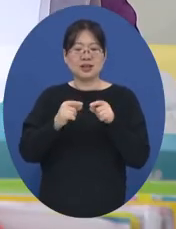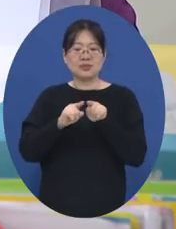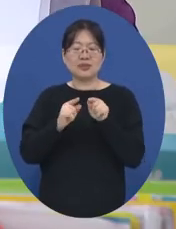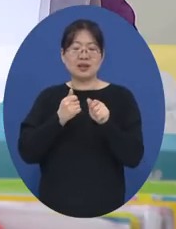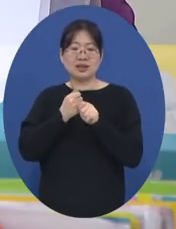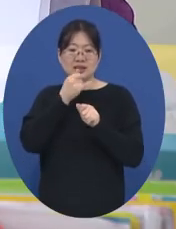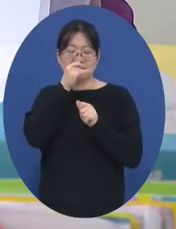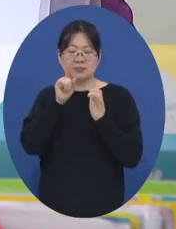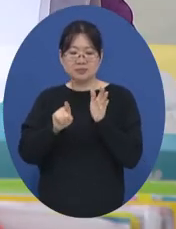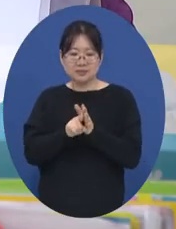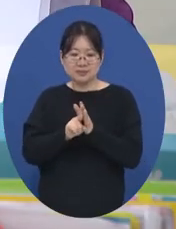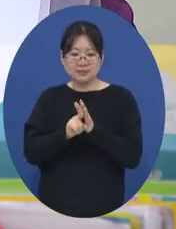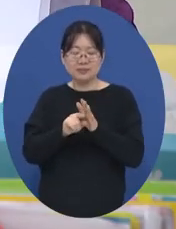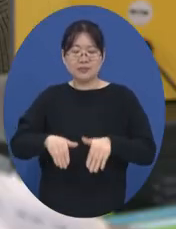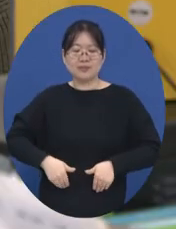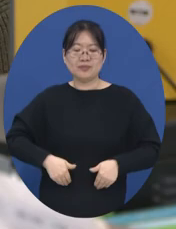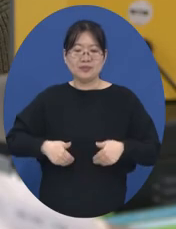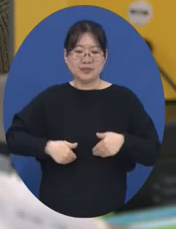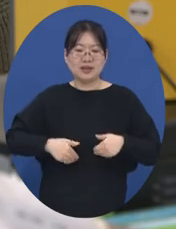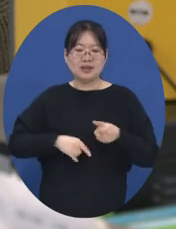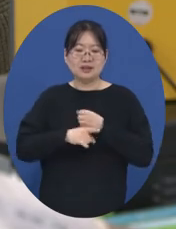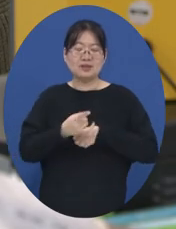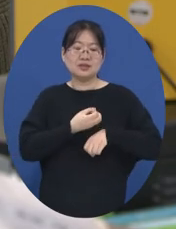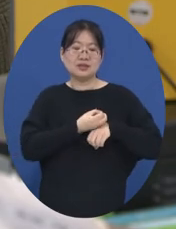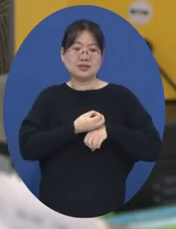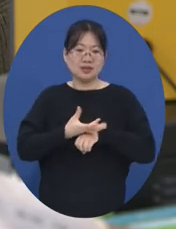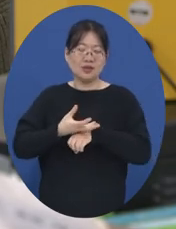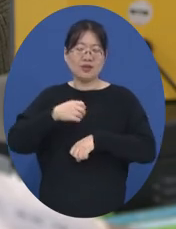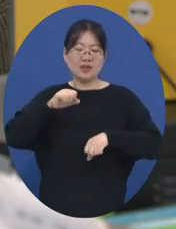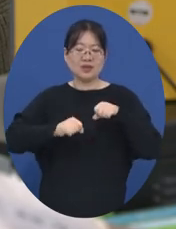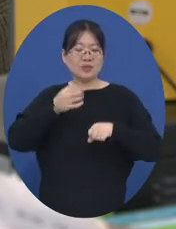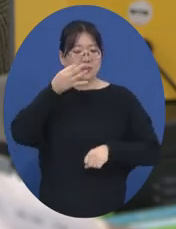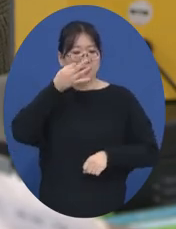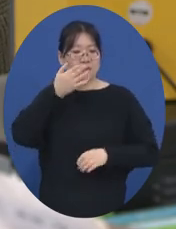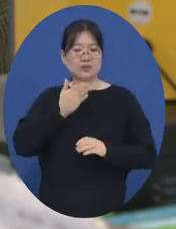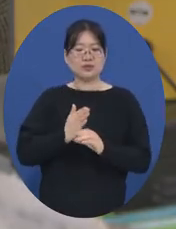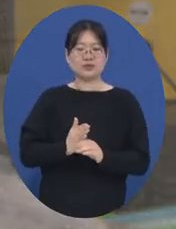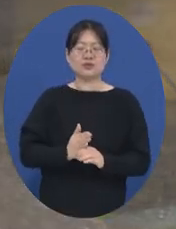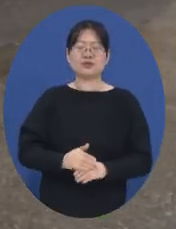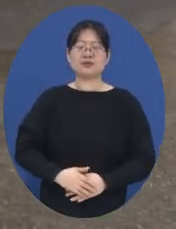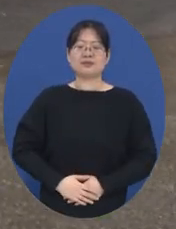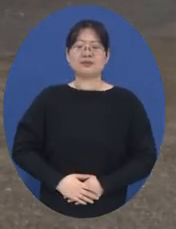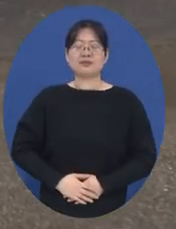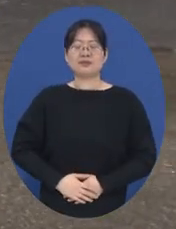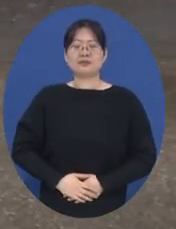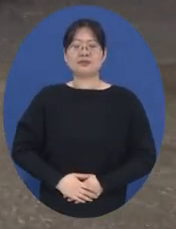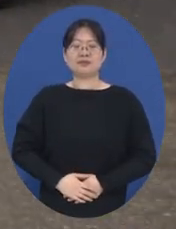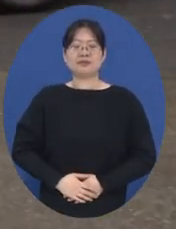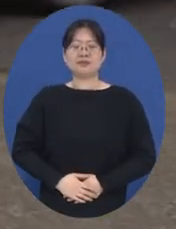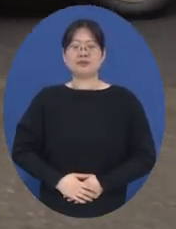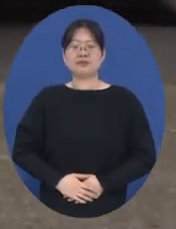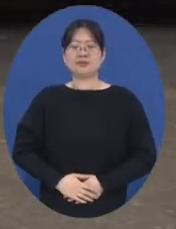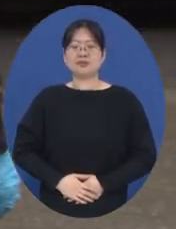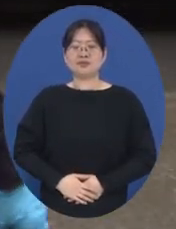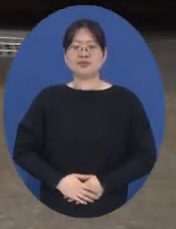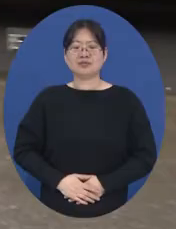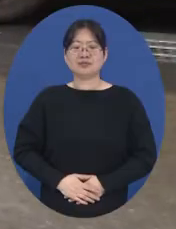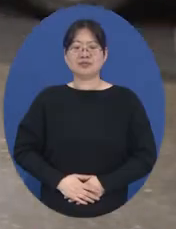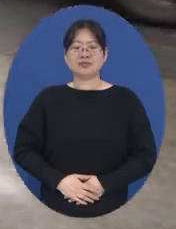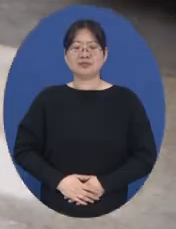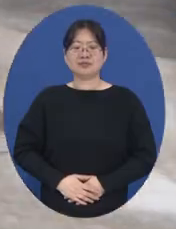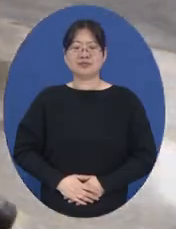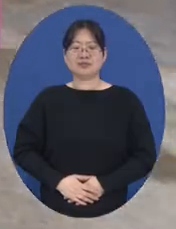수 있다는 믿음이라는 따뜻한 메시지를 행동으로 전해주고 있습니다. 경기지TV 최지연입니다.